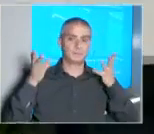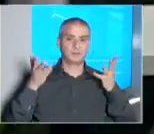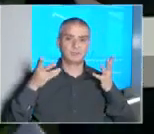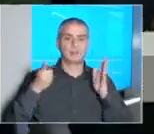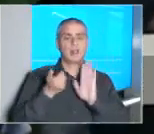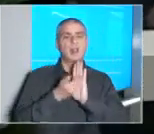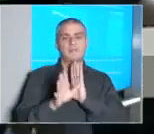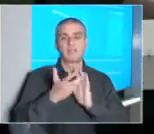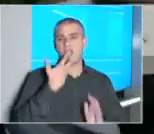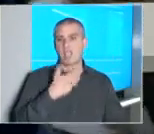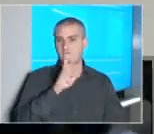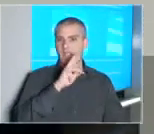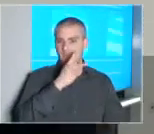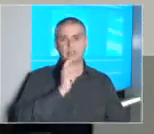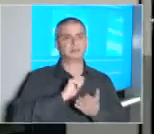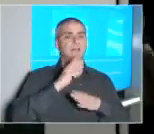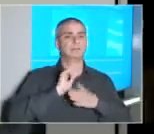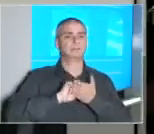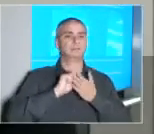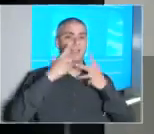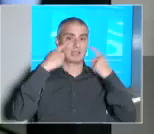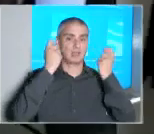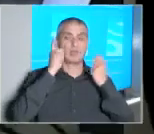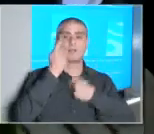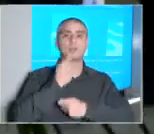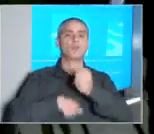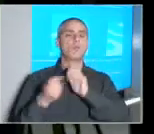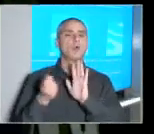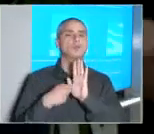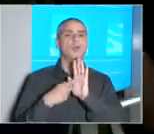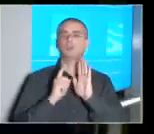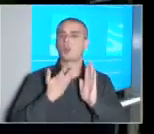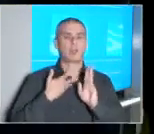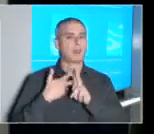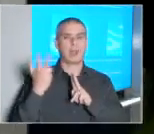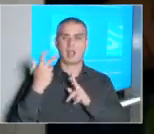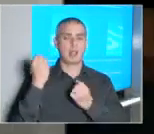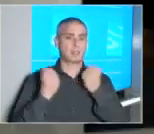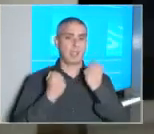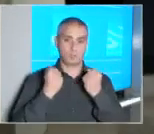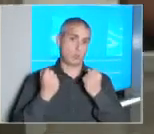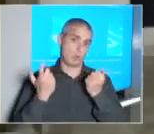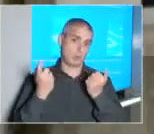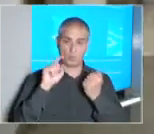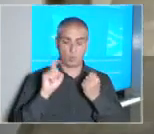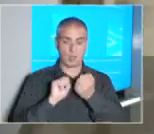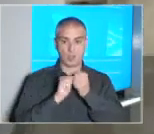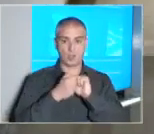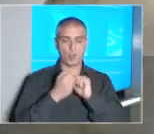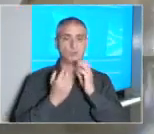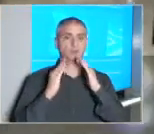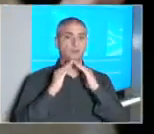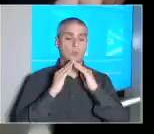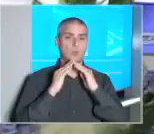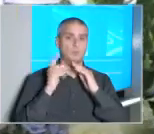במרכאות לוותר לרב רפי פרץ על תיק החינוך, אבל בתמורה הוא דורש שלא יקבל רק את תיק התחבורה, כנראה, או את תיק